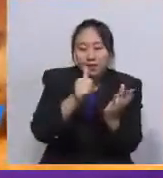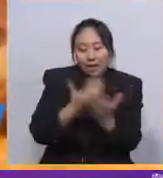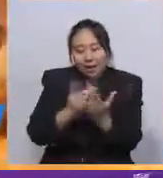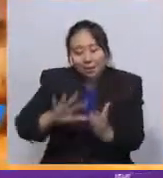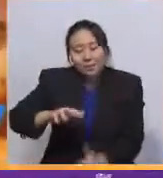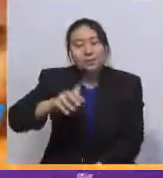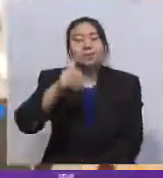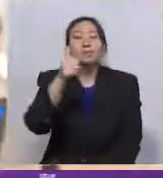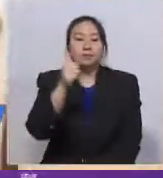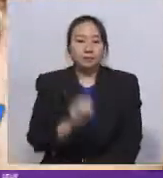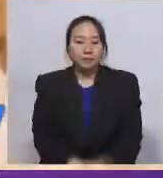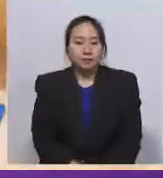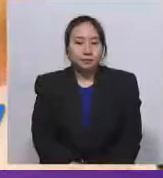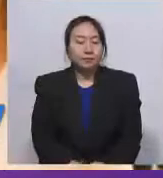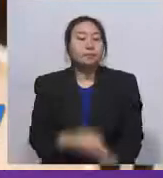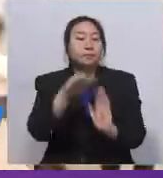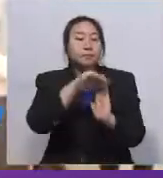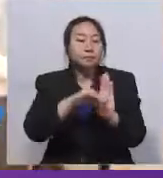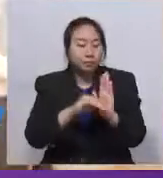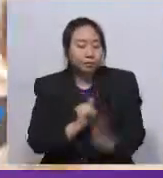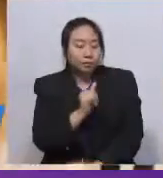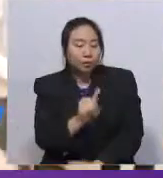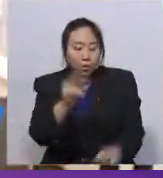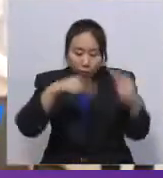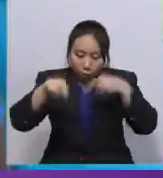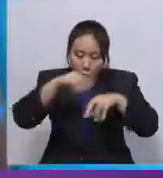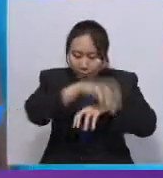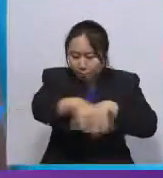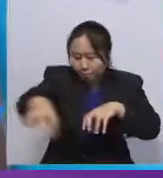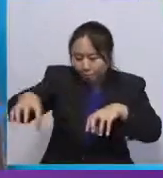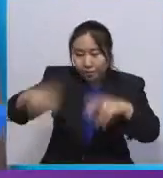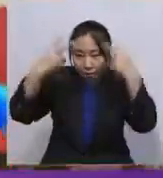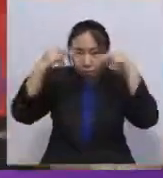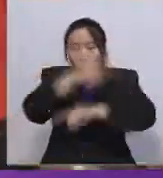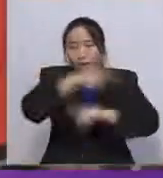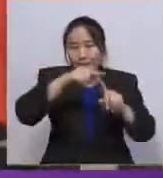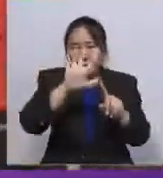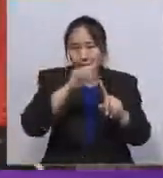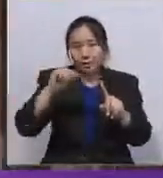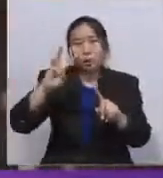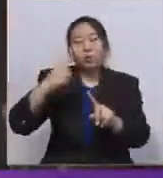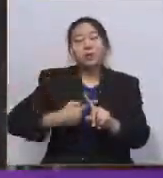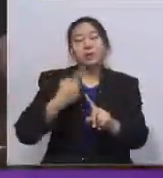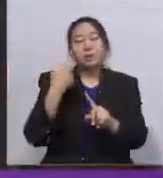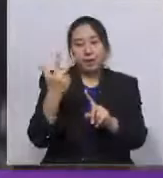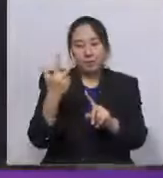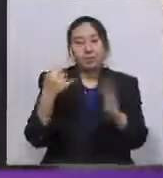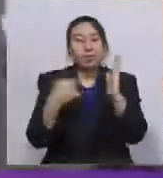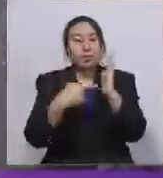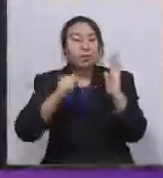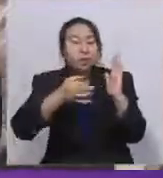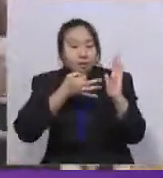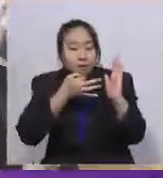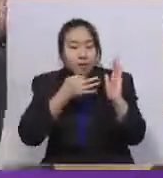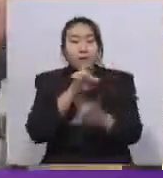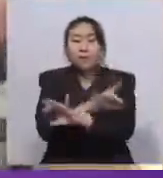ากยิ่งขึ้นส่วนกำหนดการลงพื้นที่ตรวจราชการของนายกรัฐมนตรีในวันที่5ถึง6มีนาคมที่จังหวัดสมุทรสาครและเพชรบุ